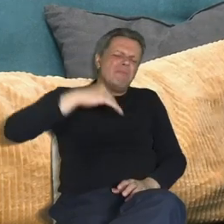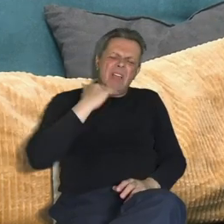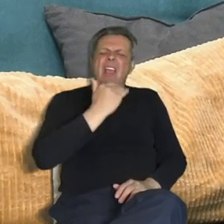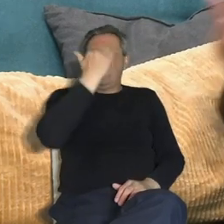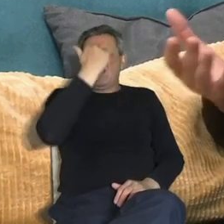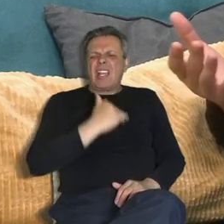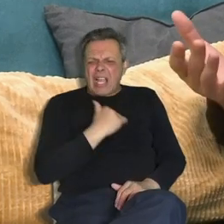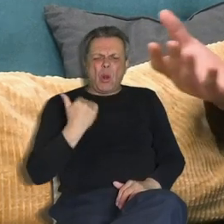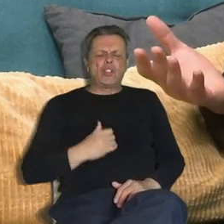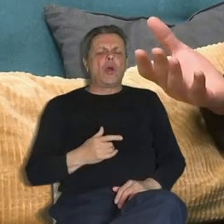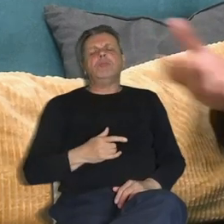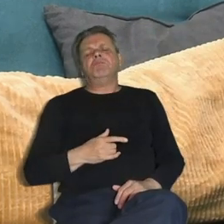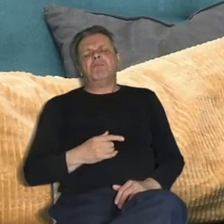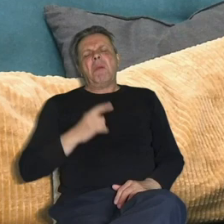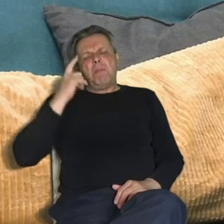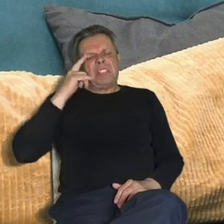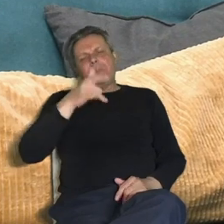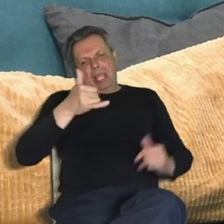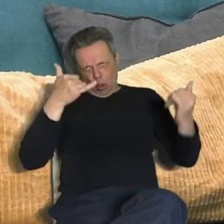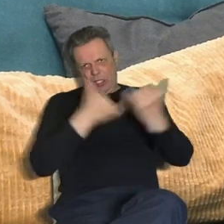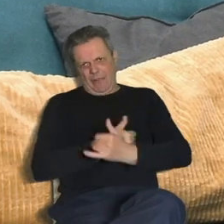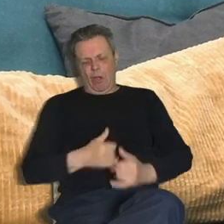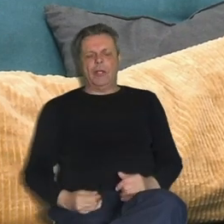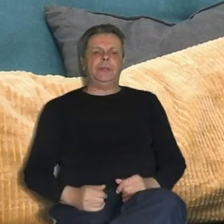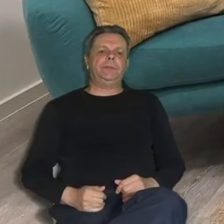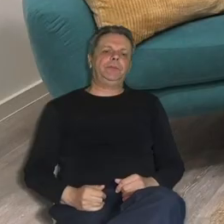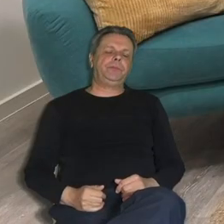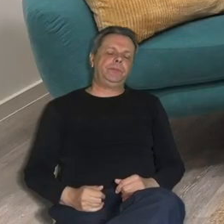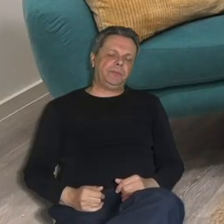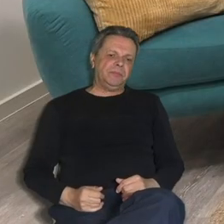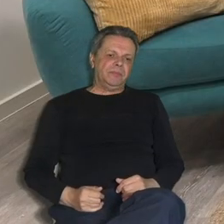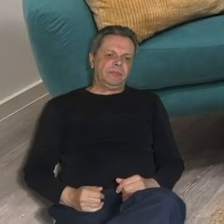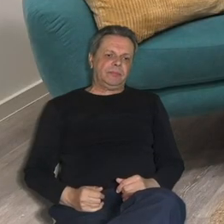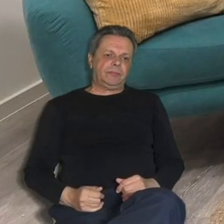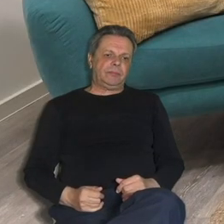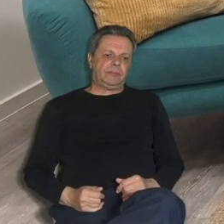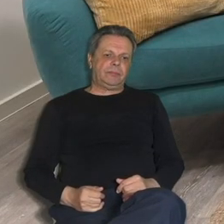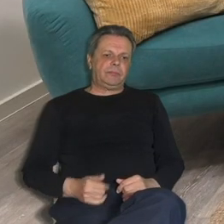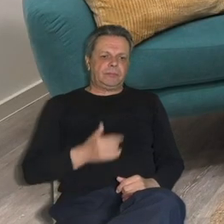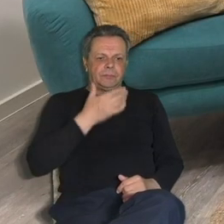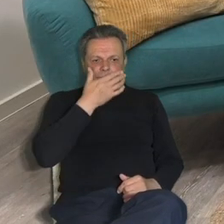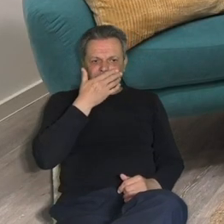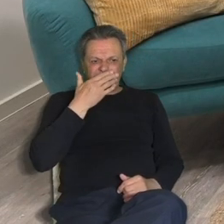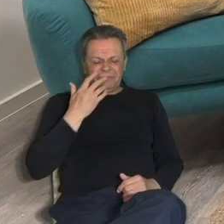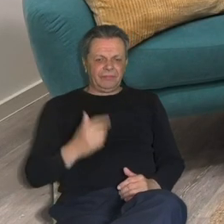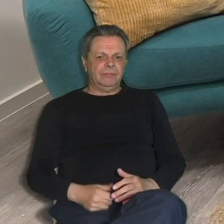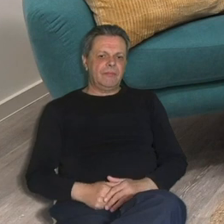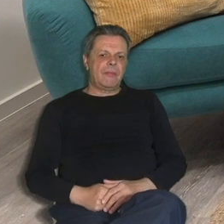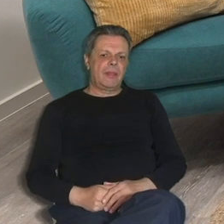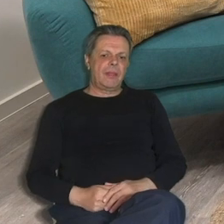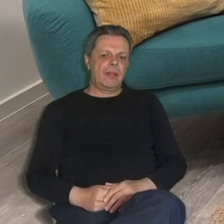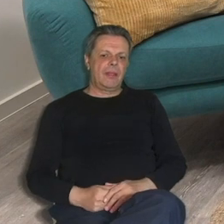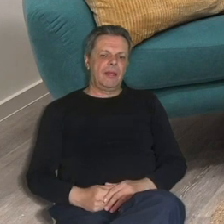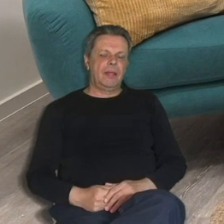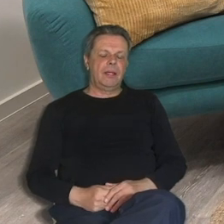katoličko, smatram krivim. Znači, ko se mača lača? Laku karača, ode, isto.